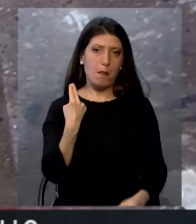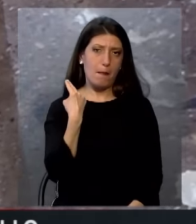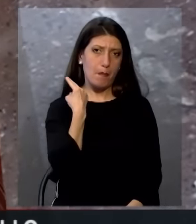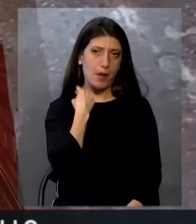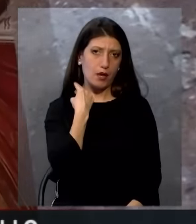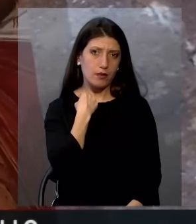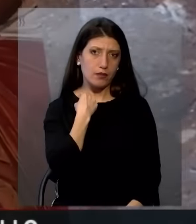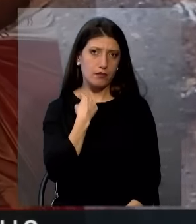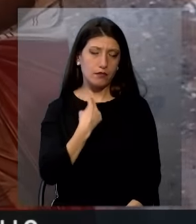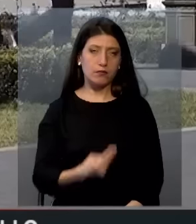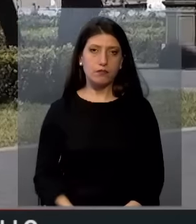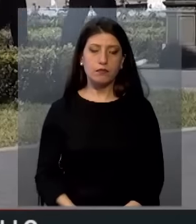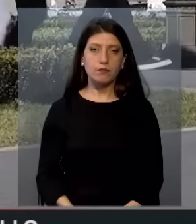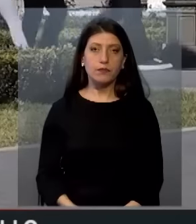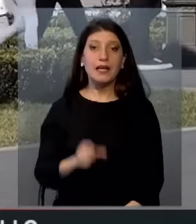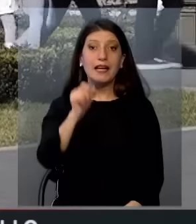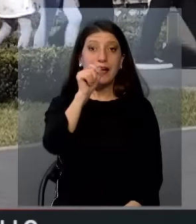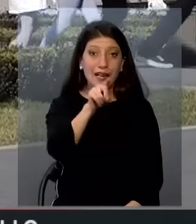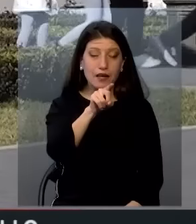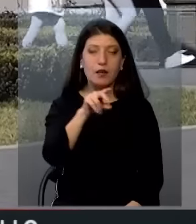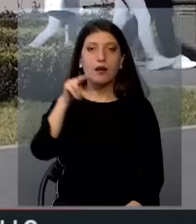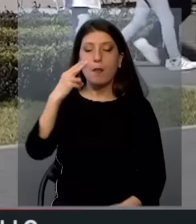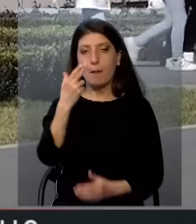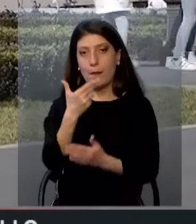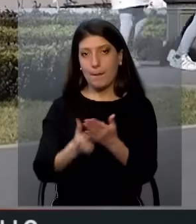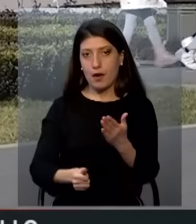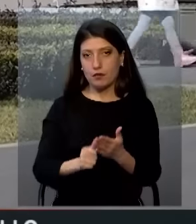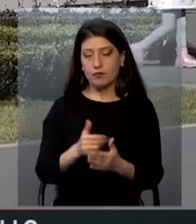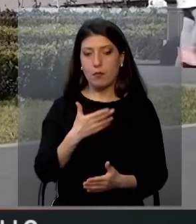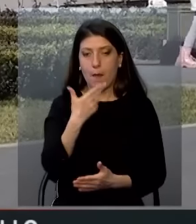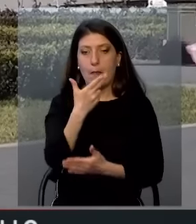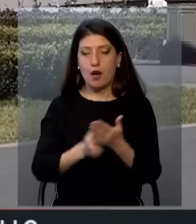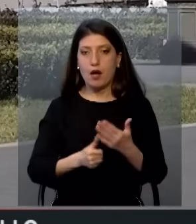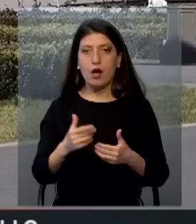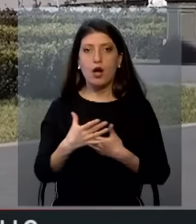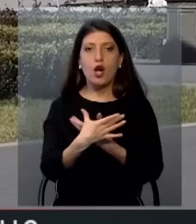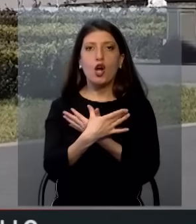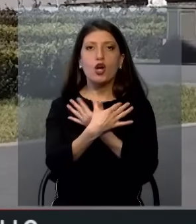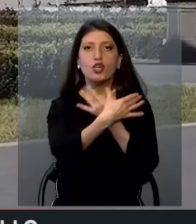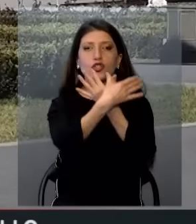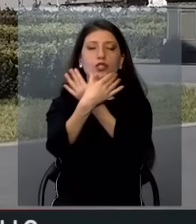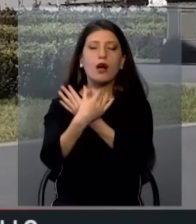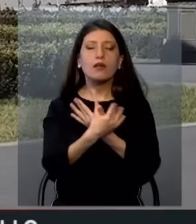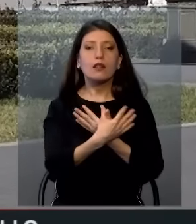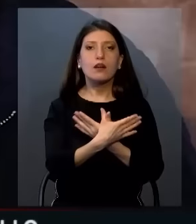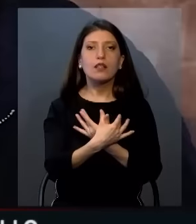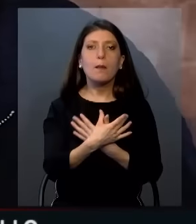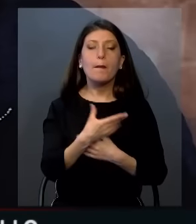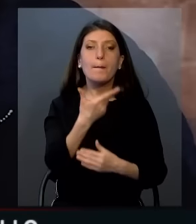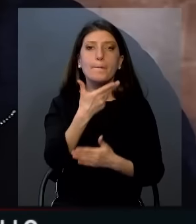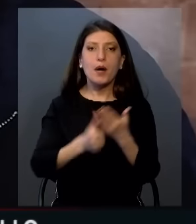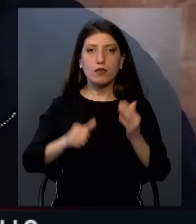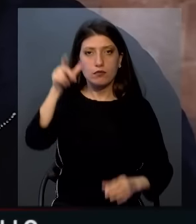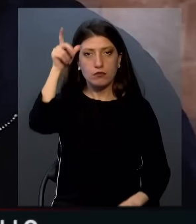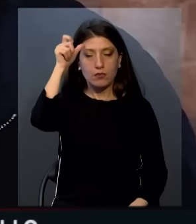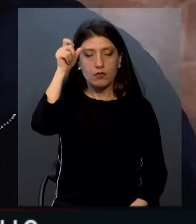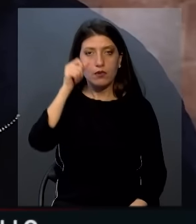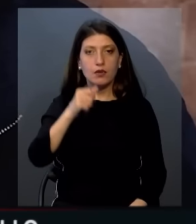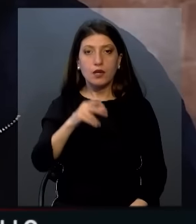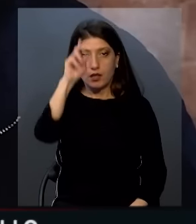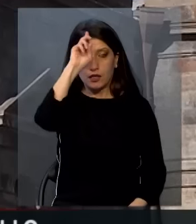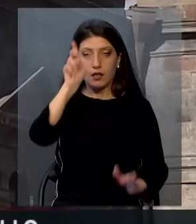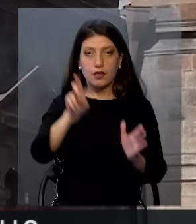է։ Հպարտությունը նույն ի պարտությունն է, հրեշտակների պարտությունը չարին։ Եկեղեցին մերժելով ինձում են մերժում